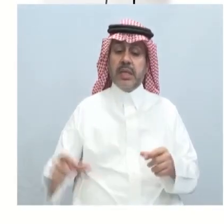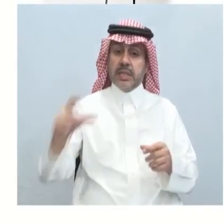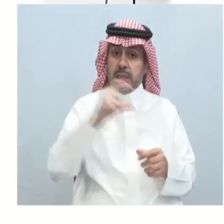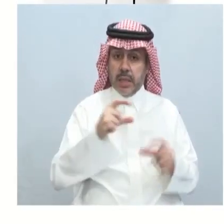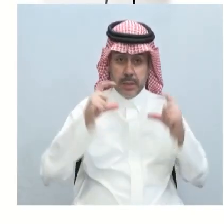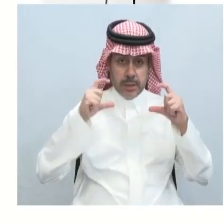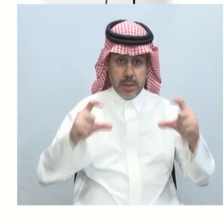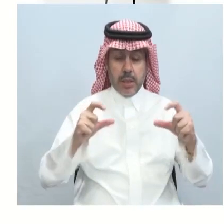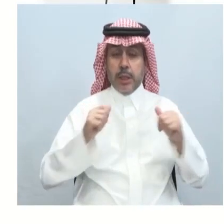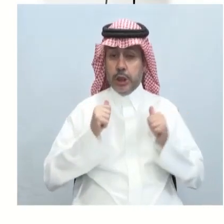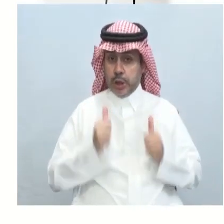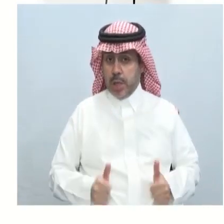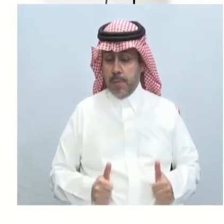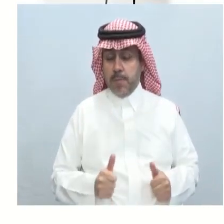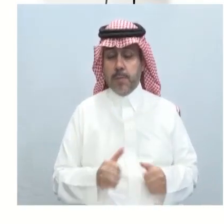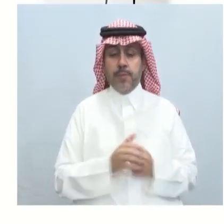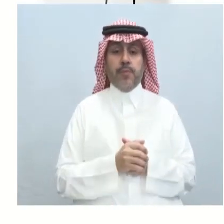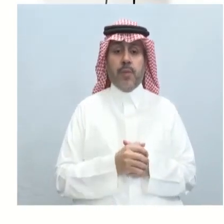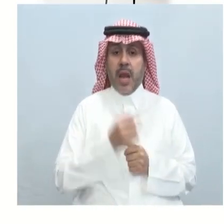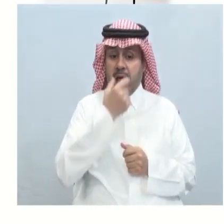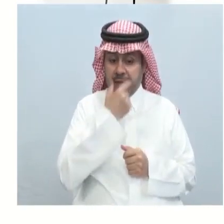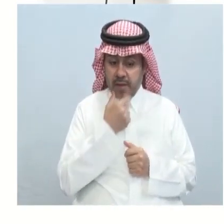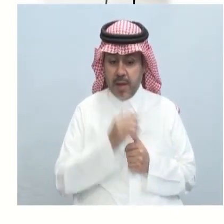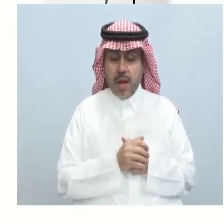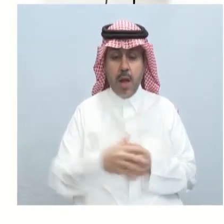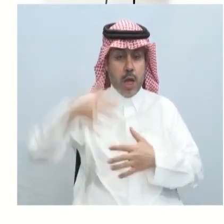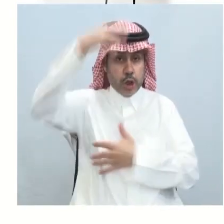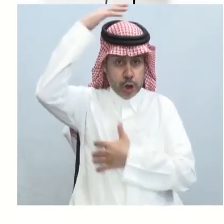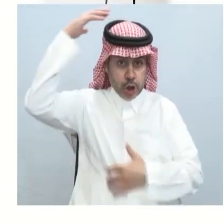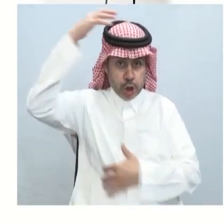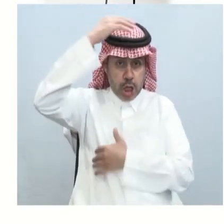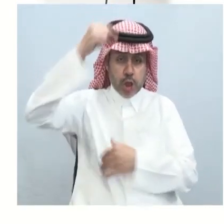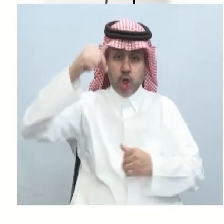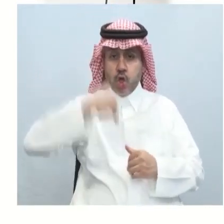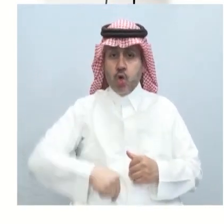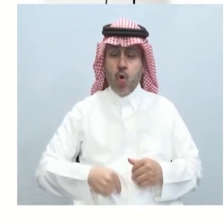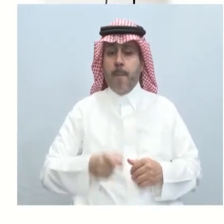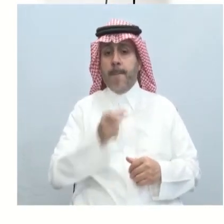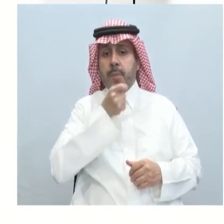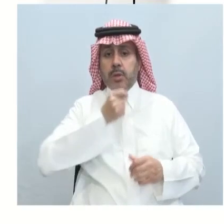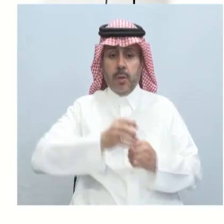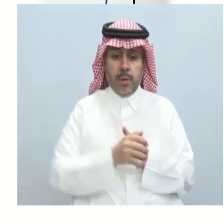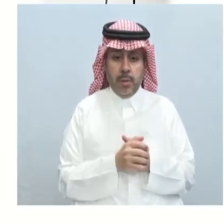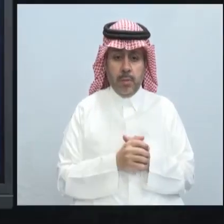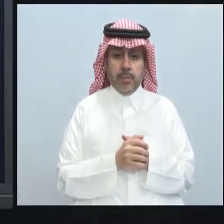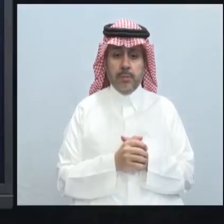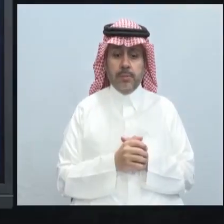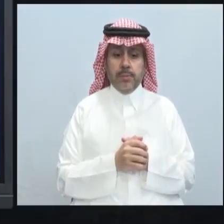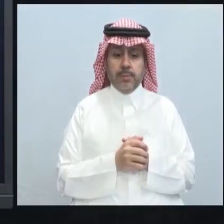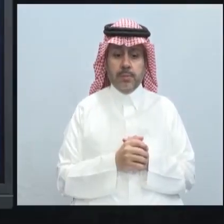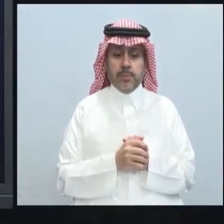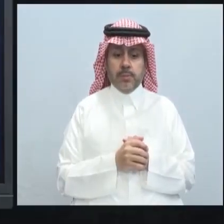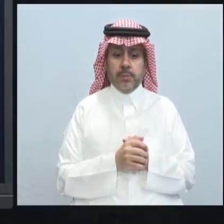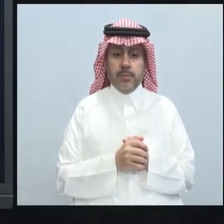السنه على الاغتسال يوم الجمعه فاذا يا ابنائي